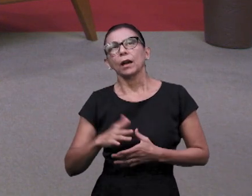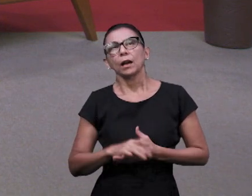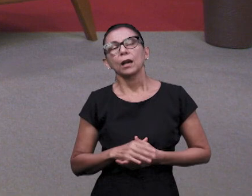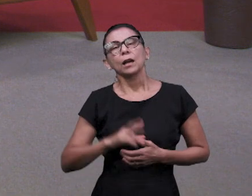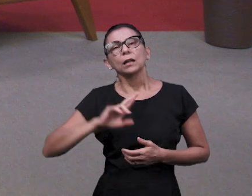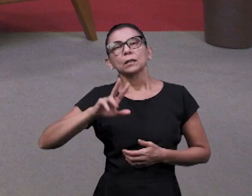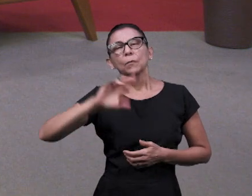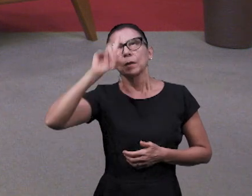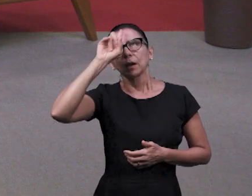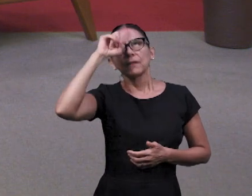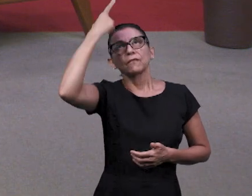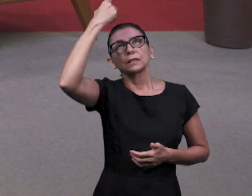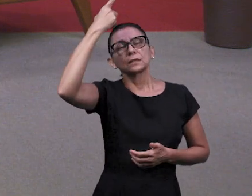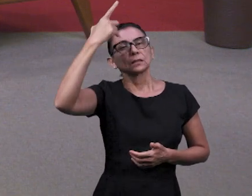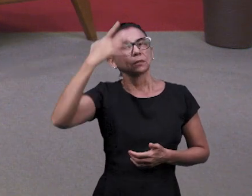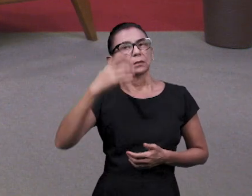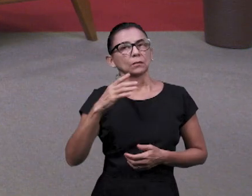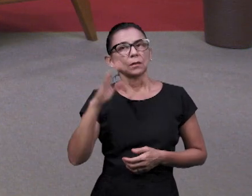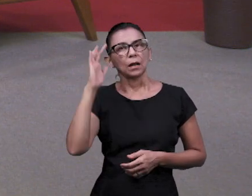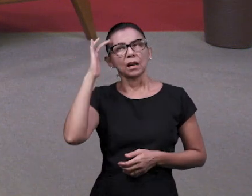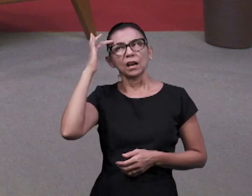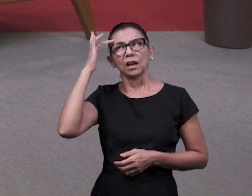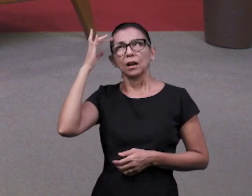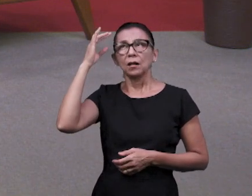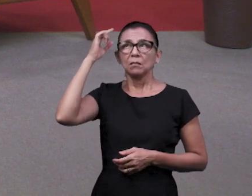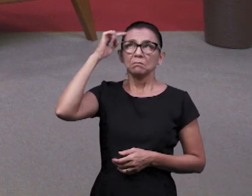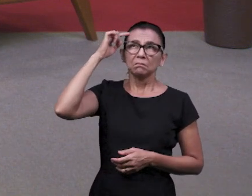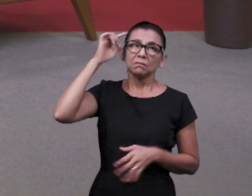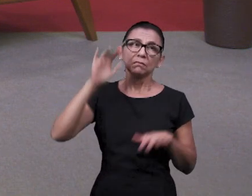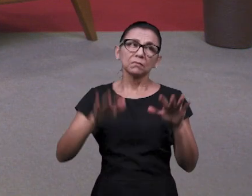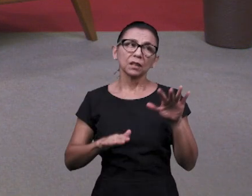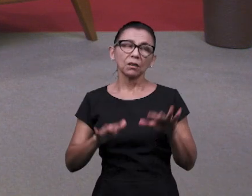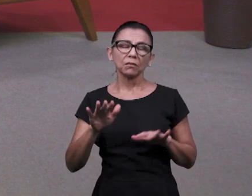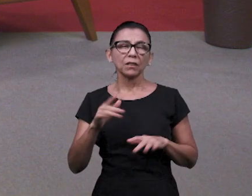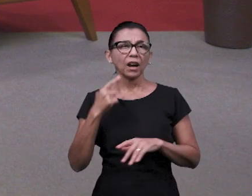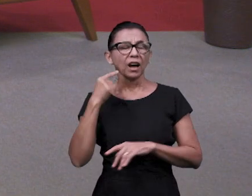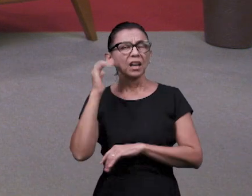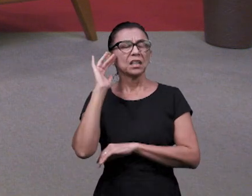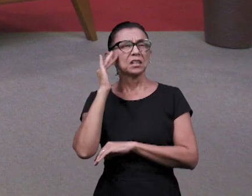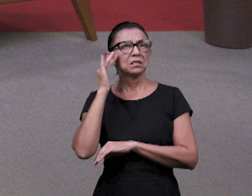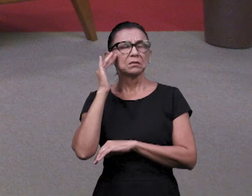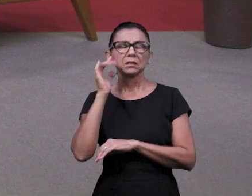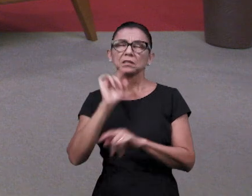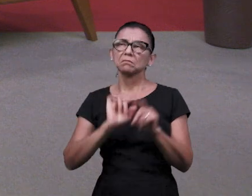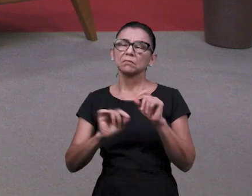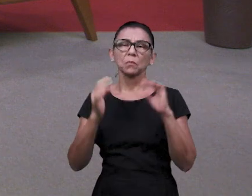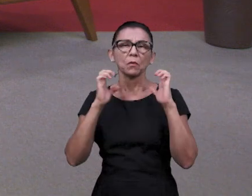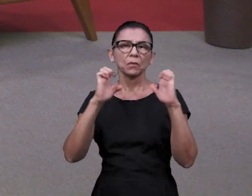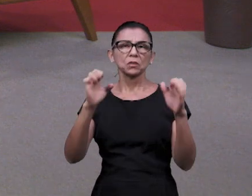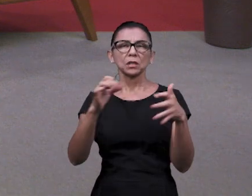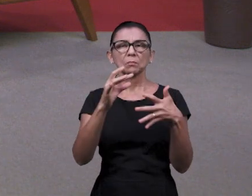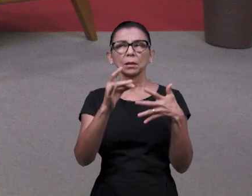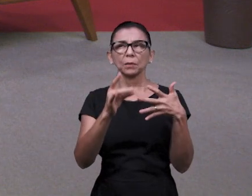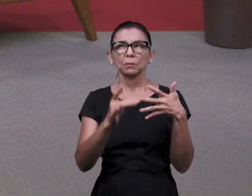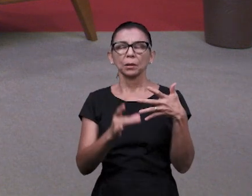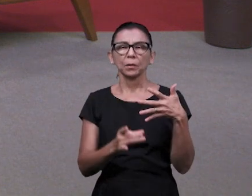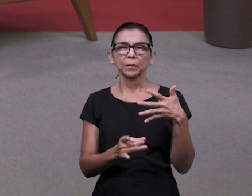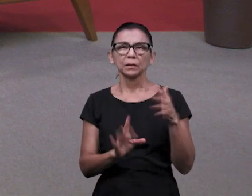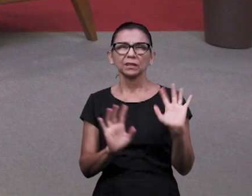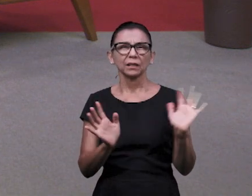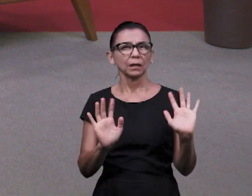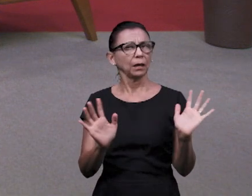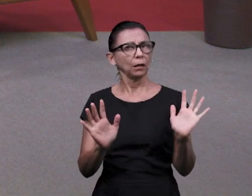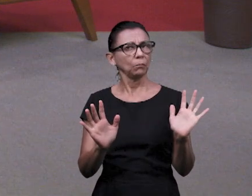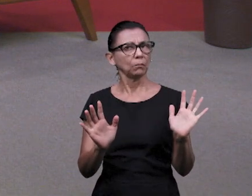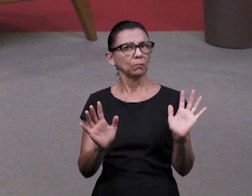tête de chacun. Je pense que c'est comme ça, je pense que c'est comme ça, je comprends que l'évangile doit être comme ci, comme ça. Non,